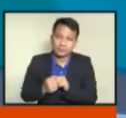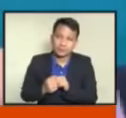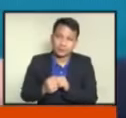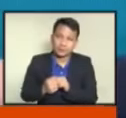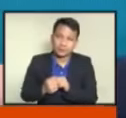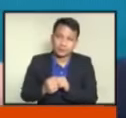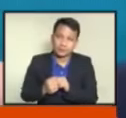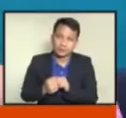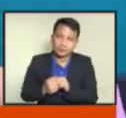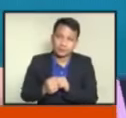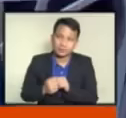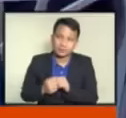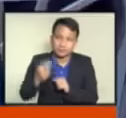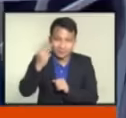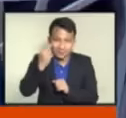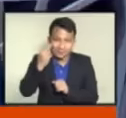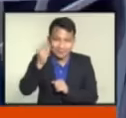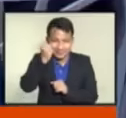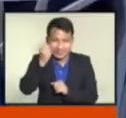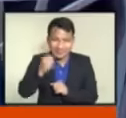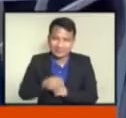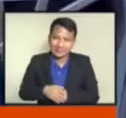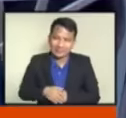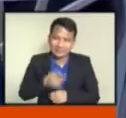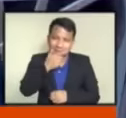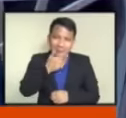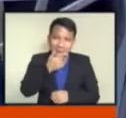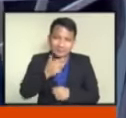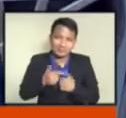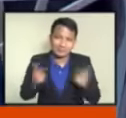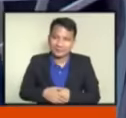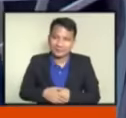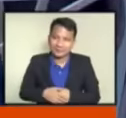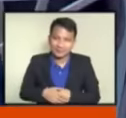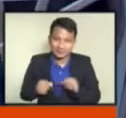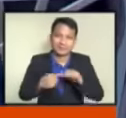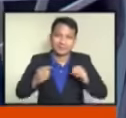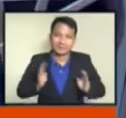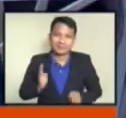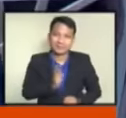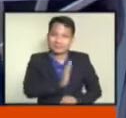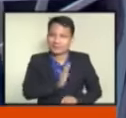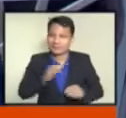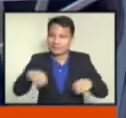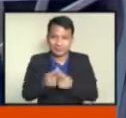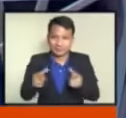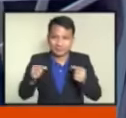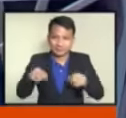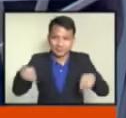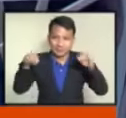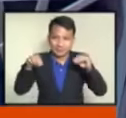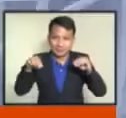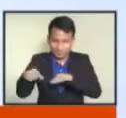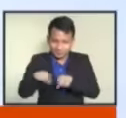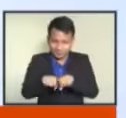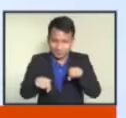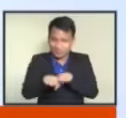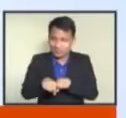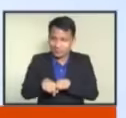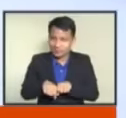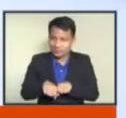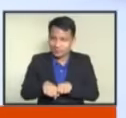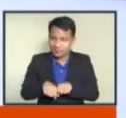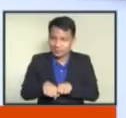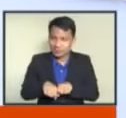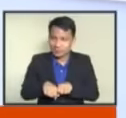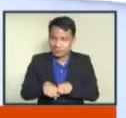Patay nag-umpisa, natatawa na ako. Ha? Kita niyo ito mga kapatid, may bra, may panty liner, may sapatos, panty na